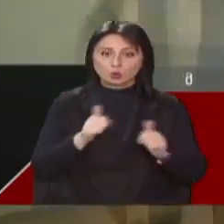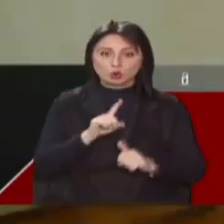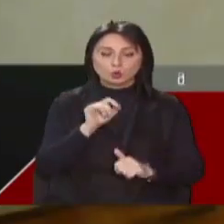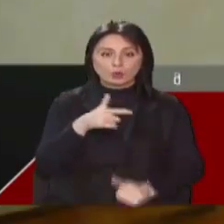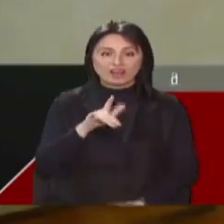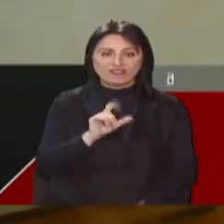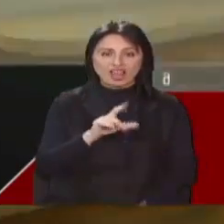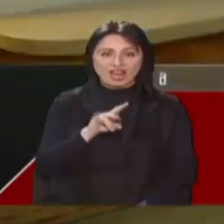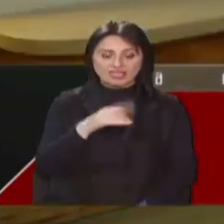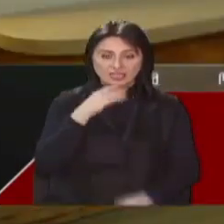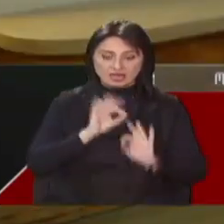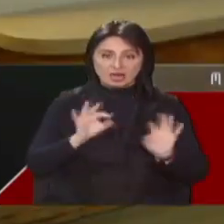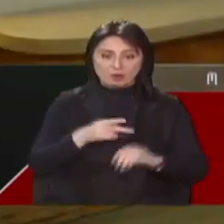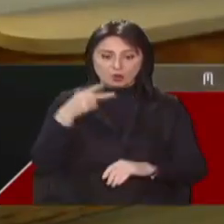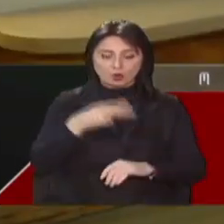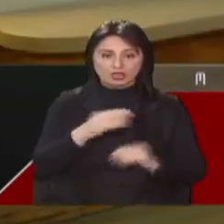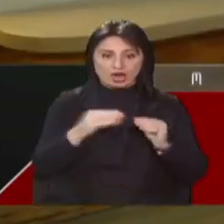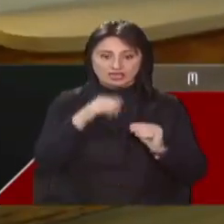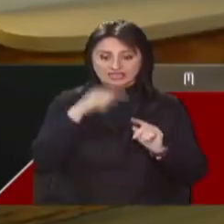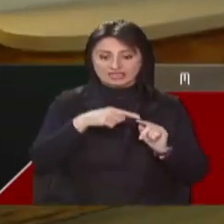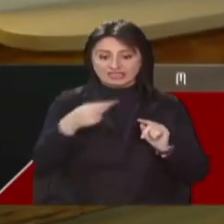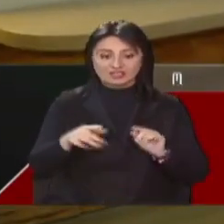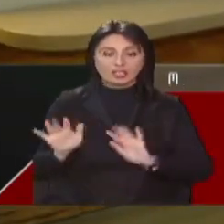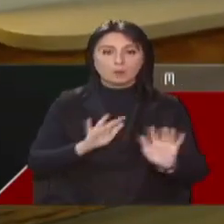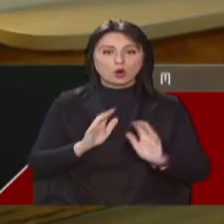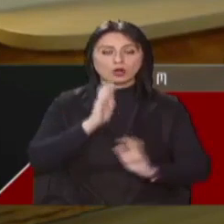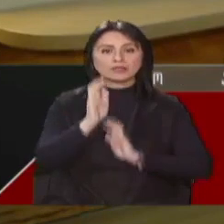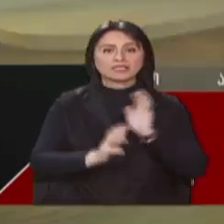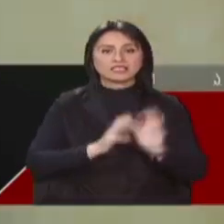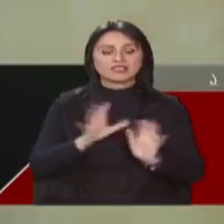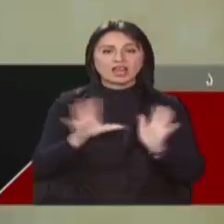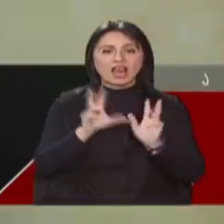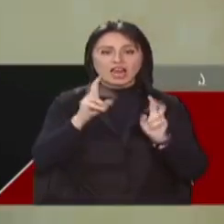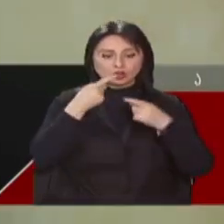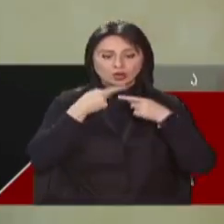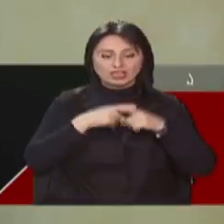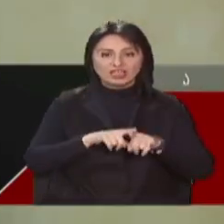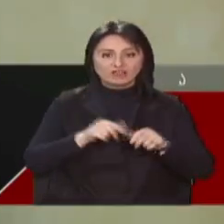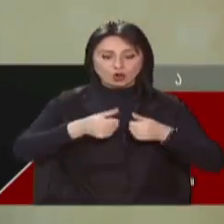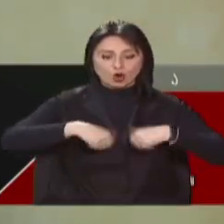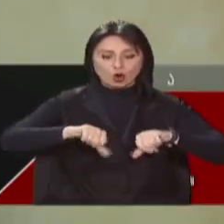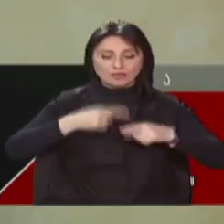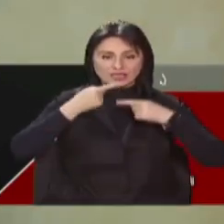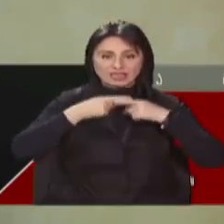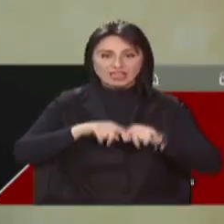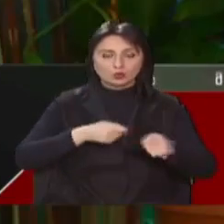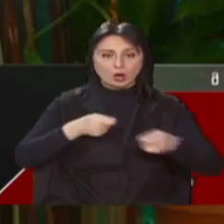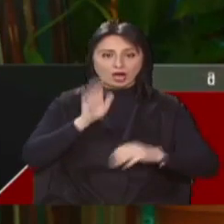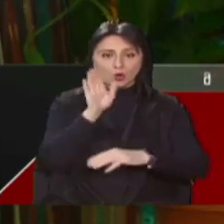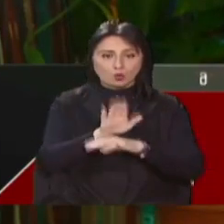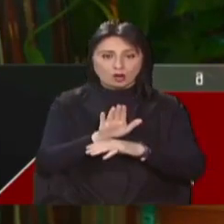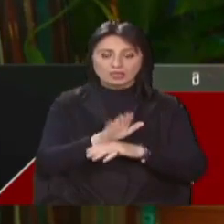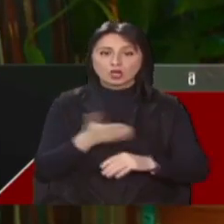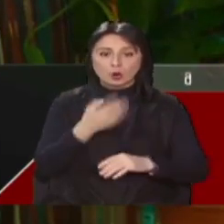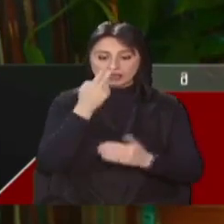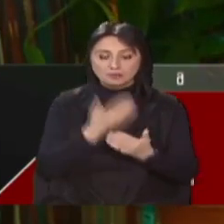ზურაბ გველესიანმა განმარტა, 2010 წლიდან მოქმედებს საერთაშორისო ელექტროტექნიკური კომისიის ტექნიკური რეგულაცია,